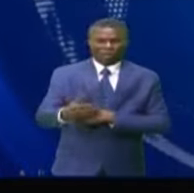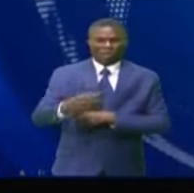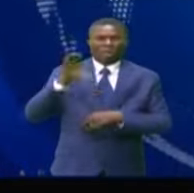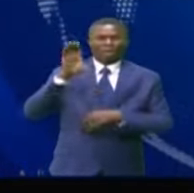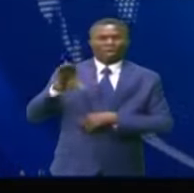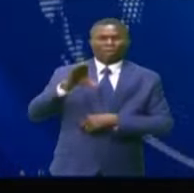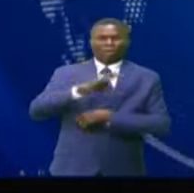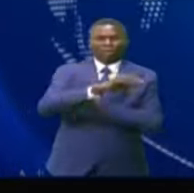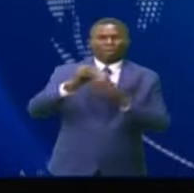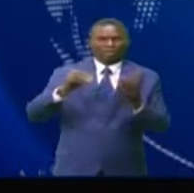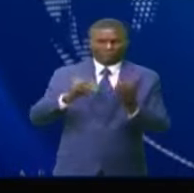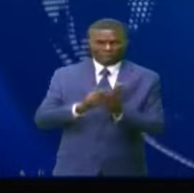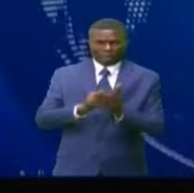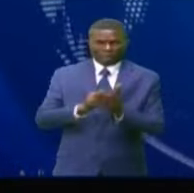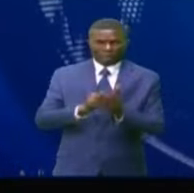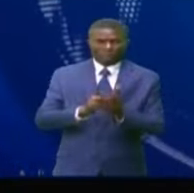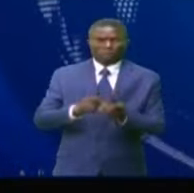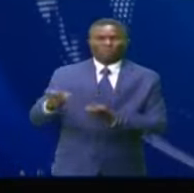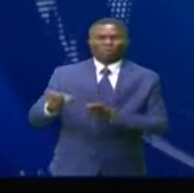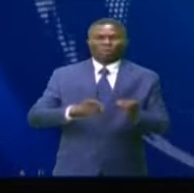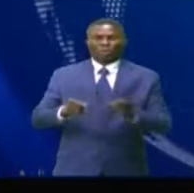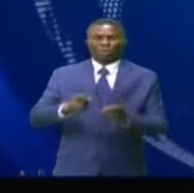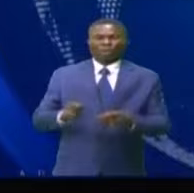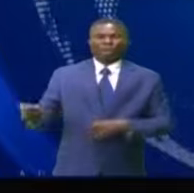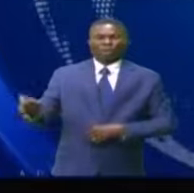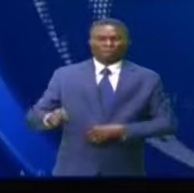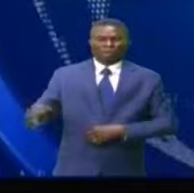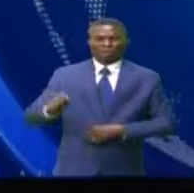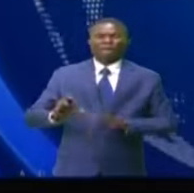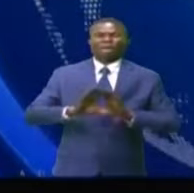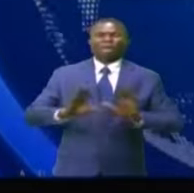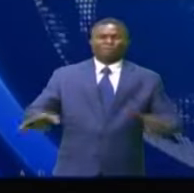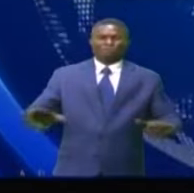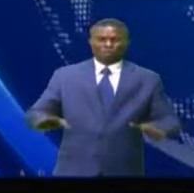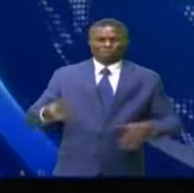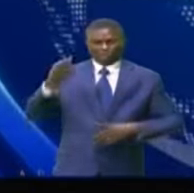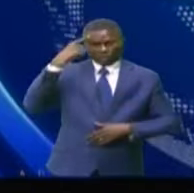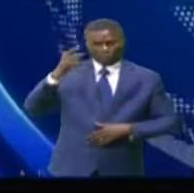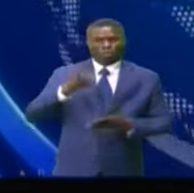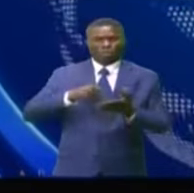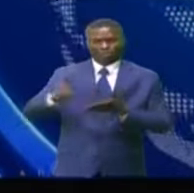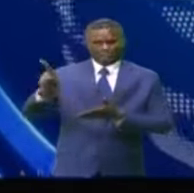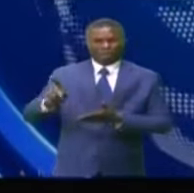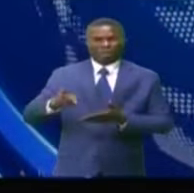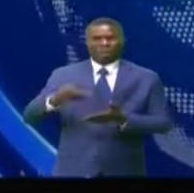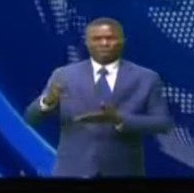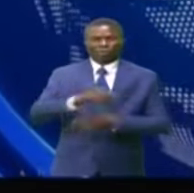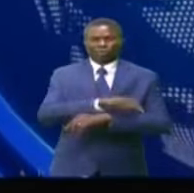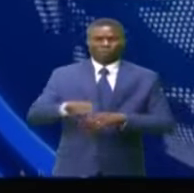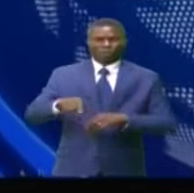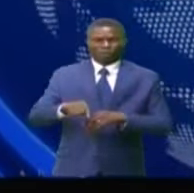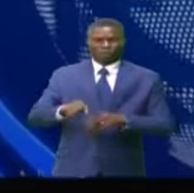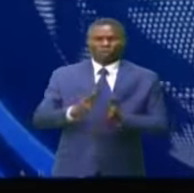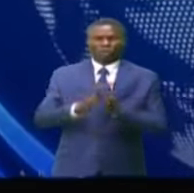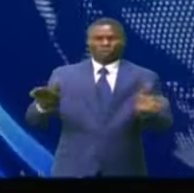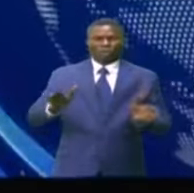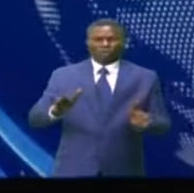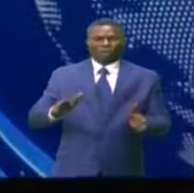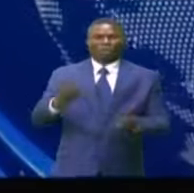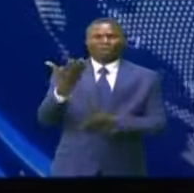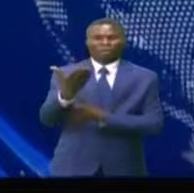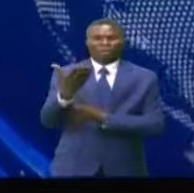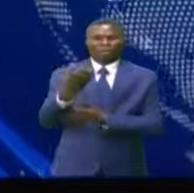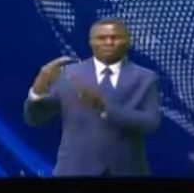ou du centre de gestion territorialement compétent pour le paiement. La direction générale demande